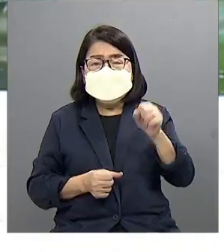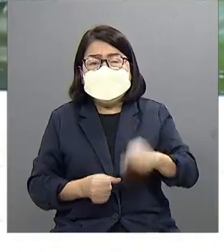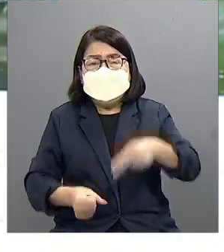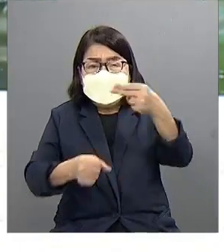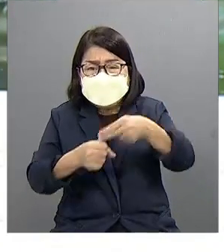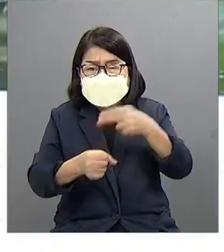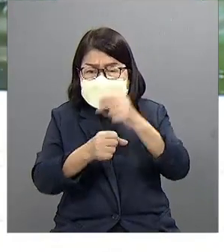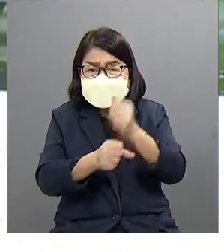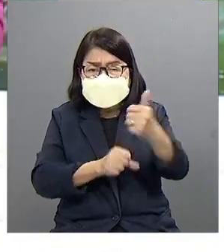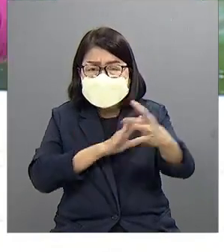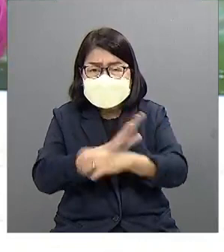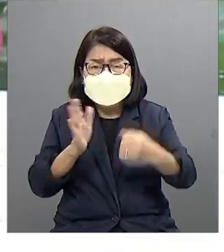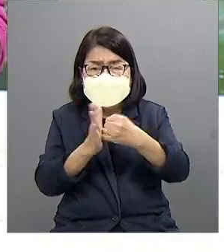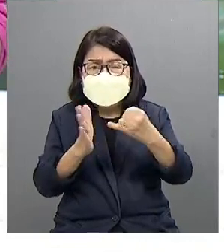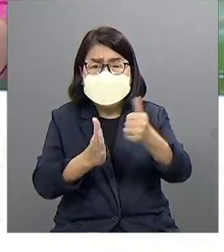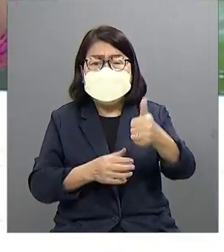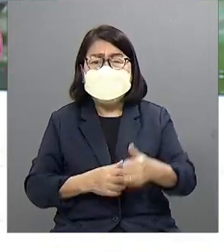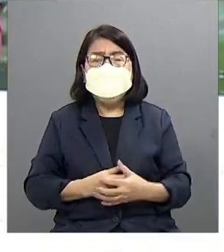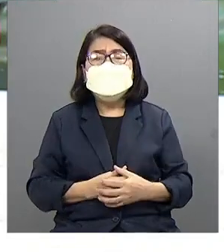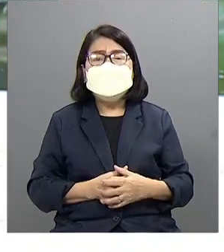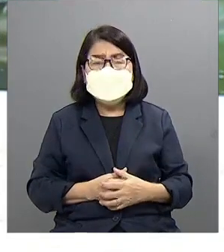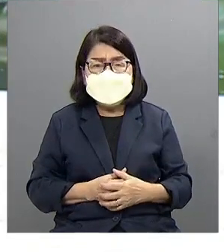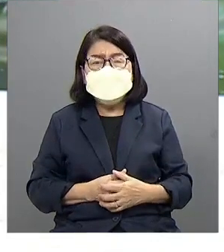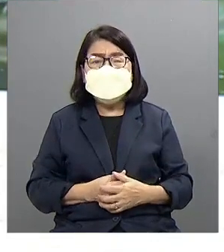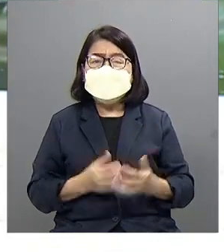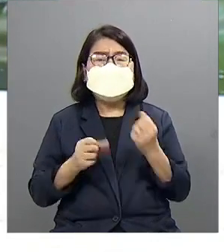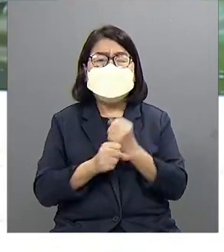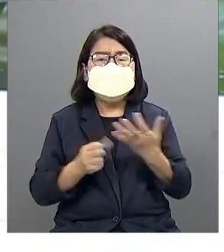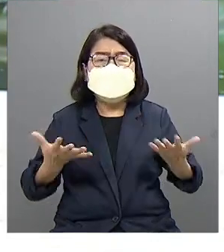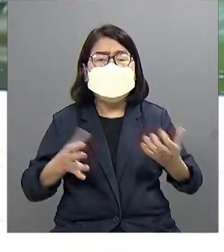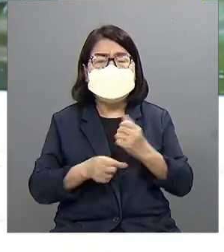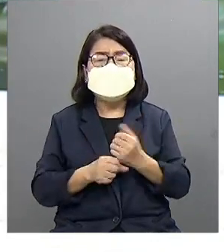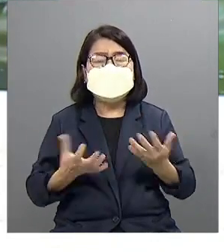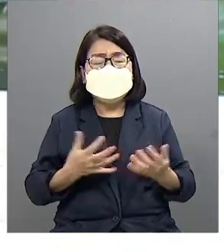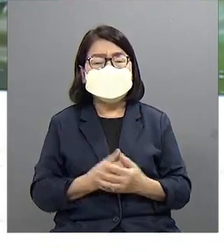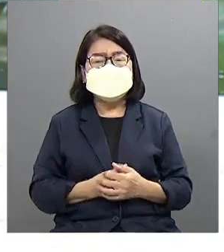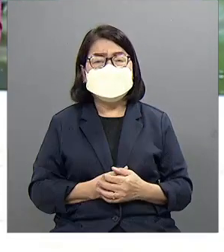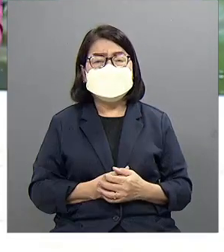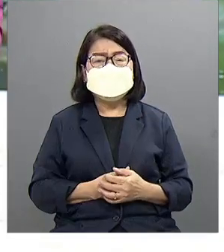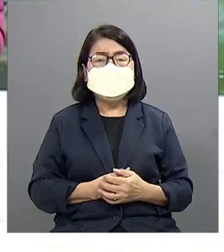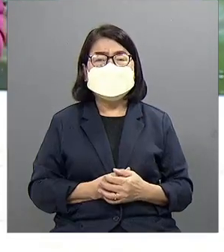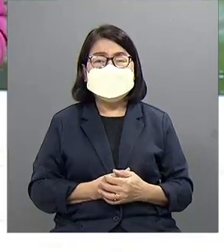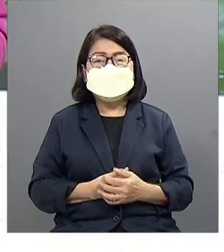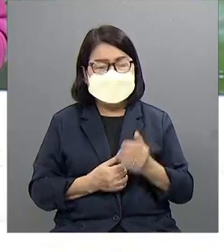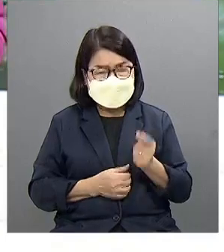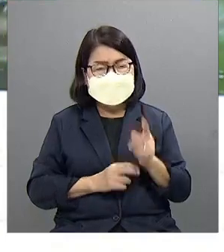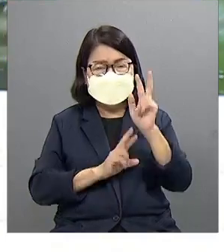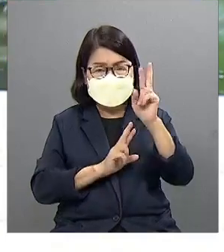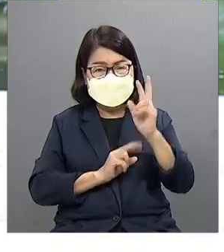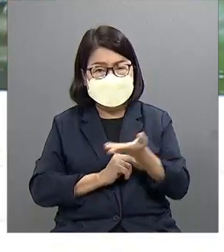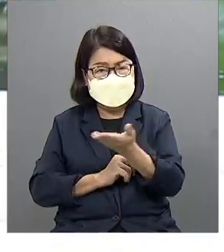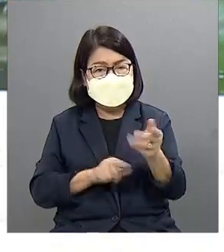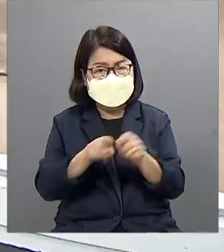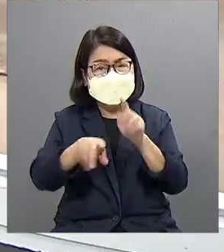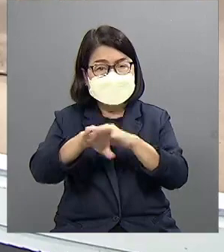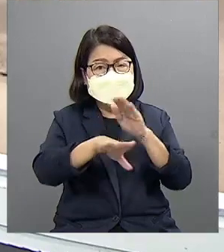แบบนี้เลยเหรอคะโอ้โหแล้วเราจะดูแลตัวเองป้องกันตัวเองกันยังไงคะเนี่ยคุณผู้ชมคะอ่ะก็ระมัดระวังกันละกันนะคะคุณผู้ชมน้องต๊